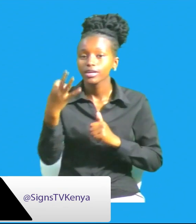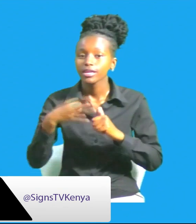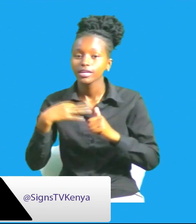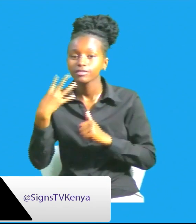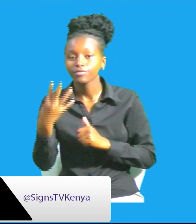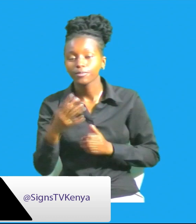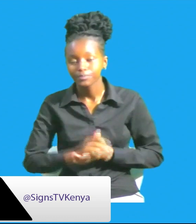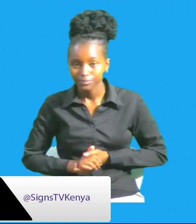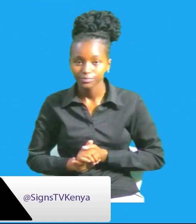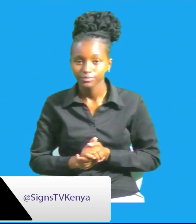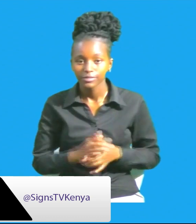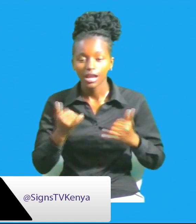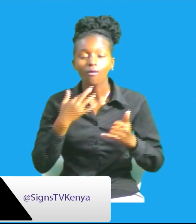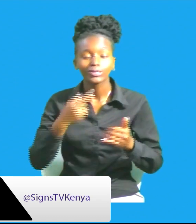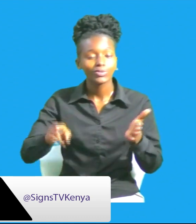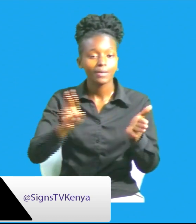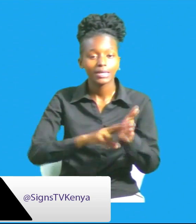0111980384. Let me take it from the top.